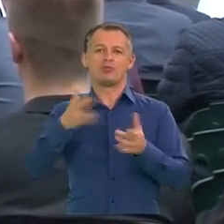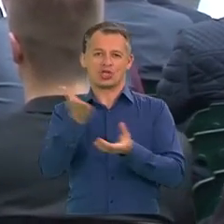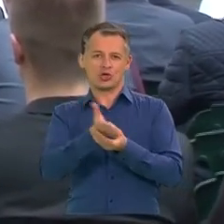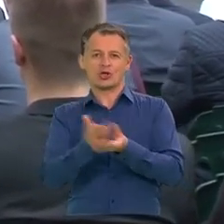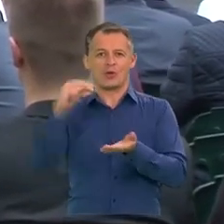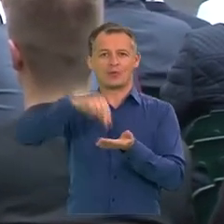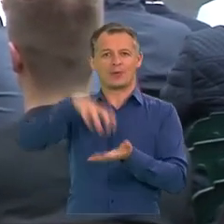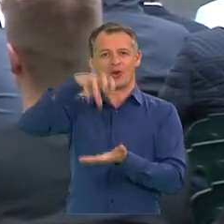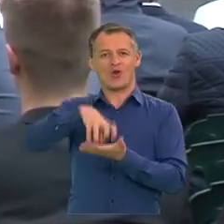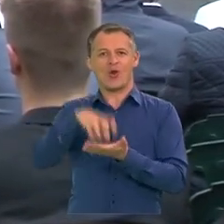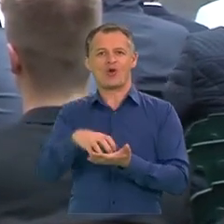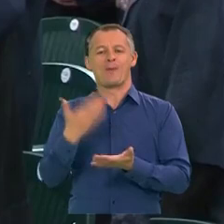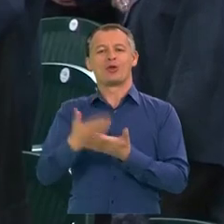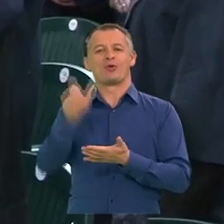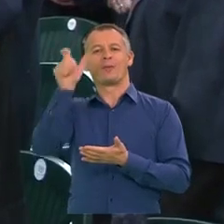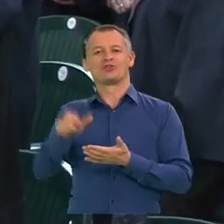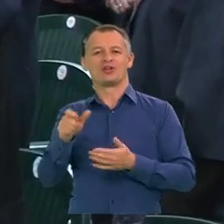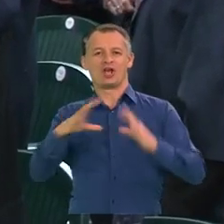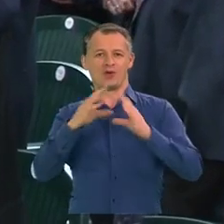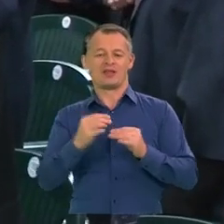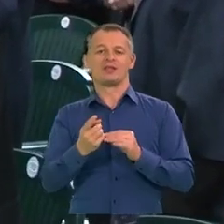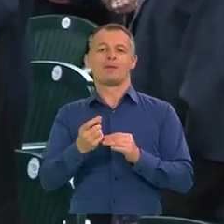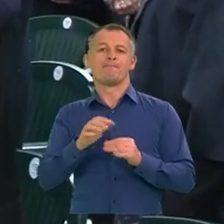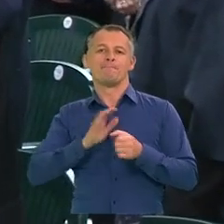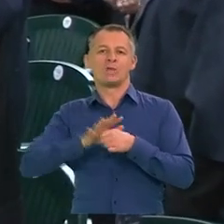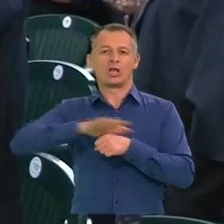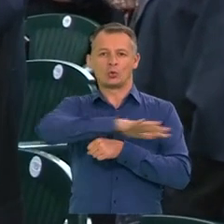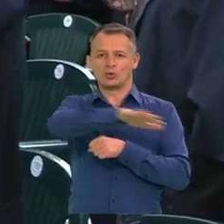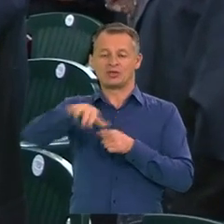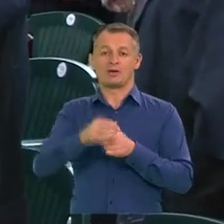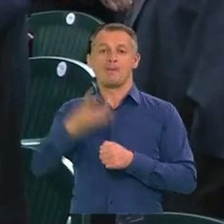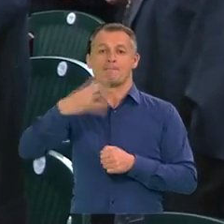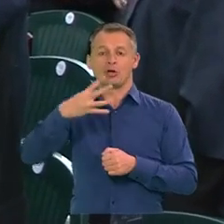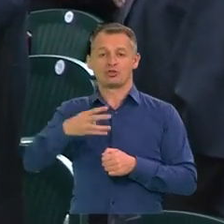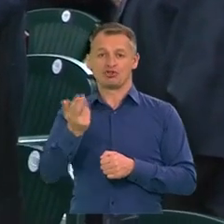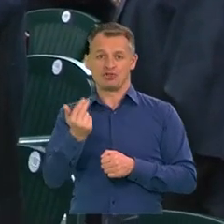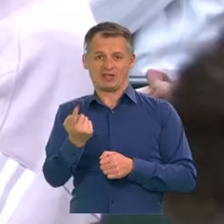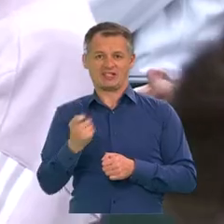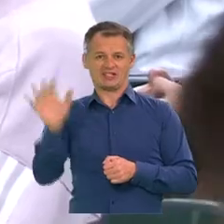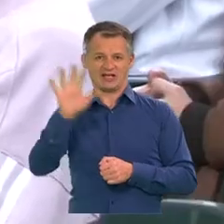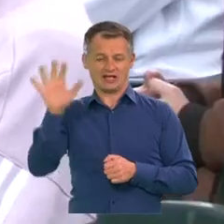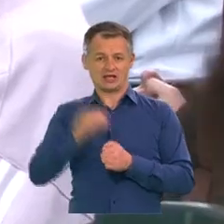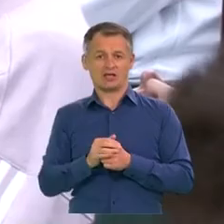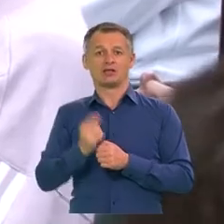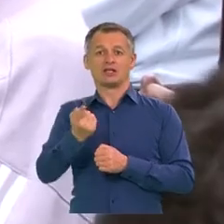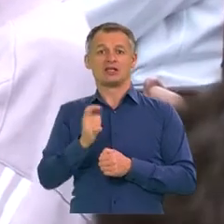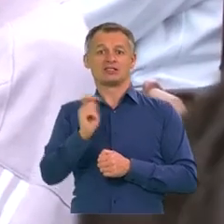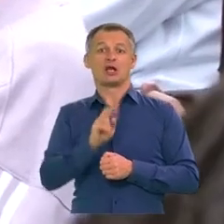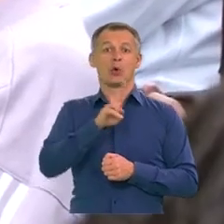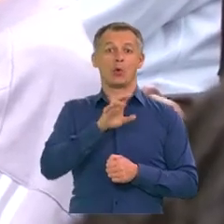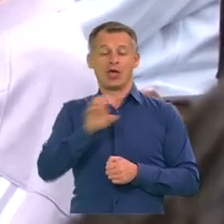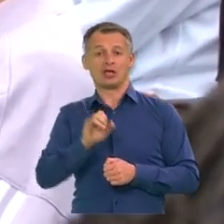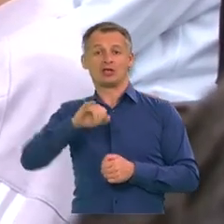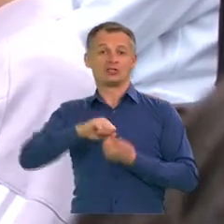pe locurile destinate candidaților români de pretutindeni și 415 candidați din străinătate, atât din țările UE, cât și